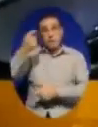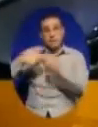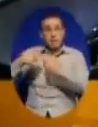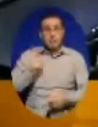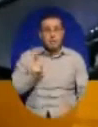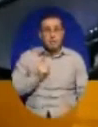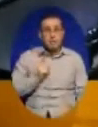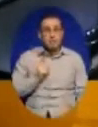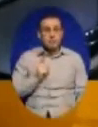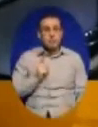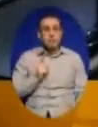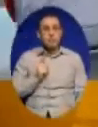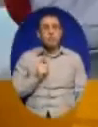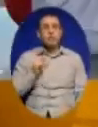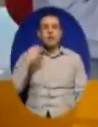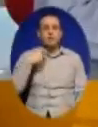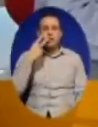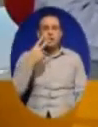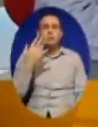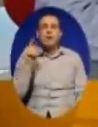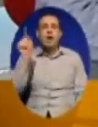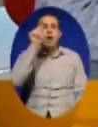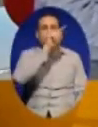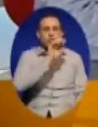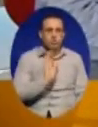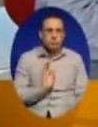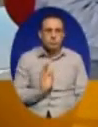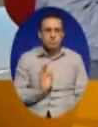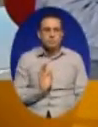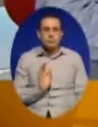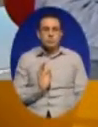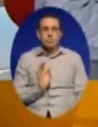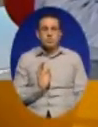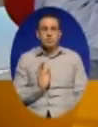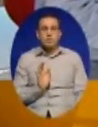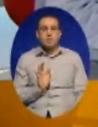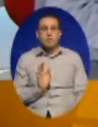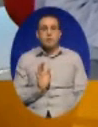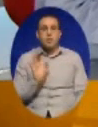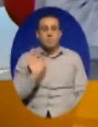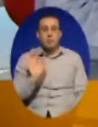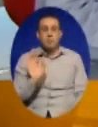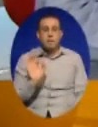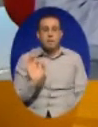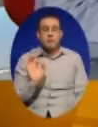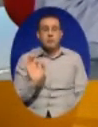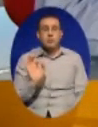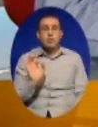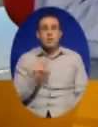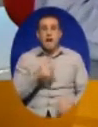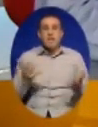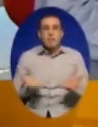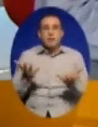של מספר, הסתכלנו על מספר שורשים. היחידות הטכנולוגיות הצבאיות הם רק חלק מזה. ובאמת הם תמריץ אדיר